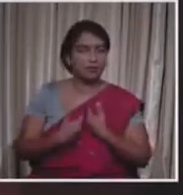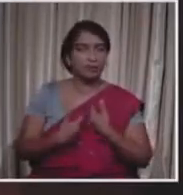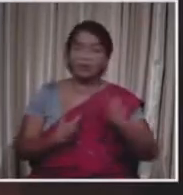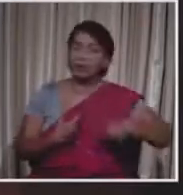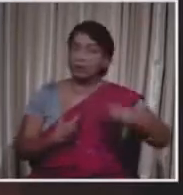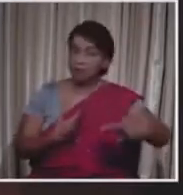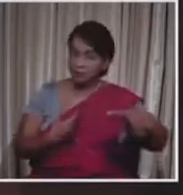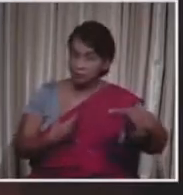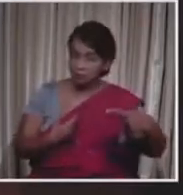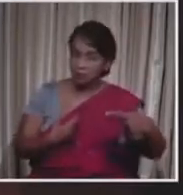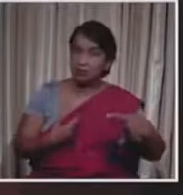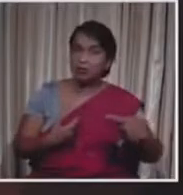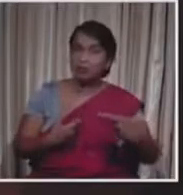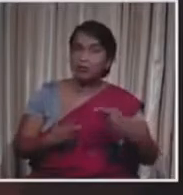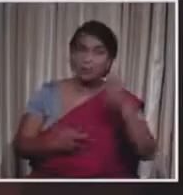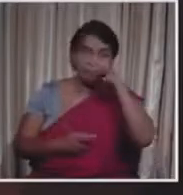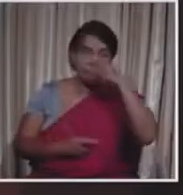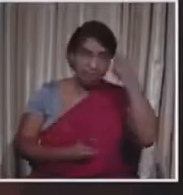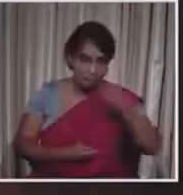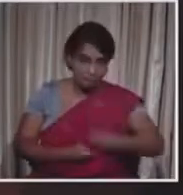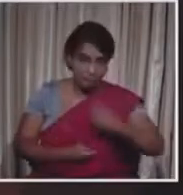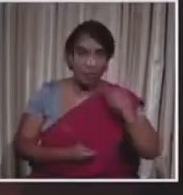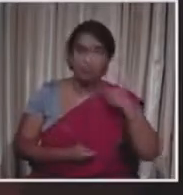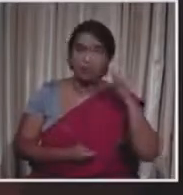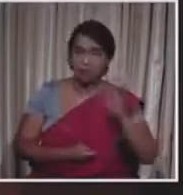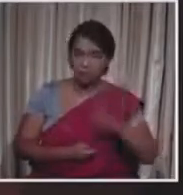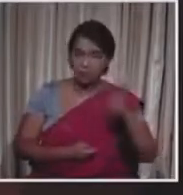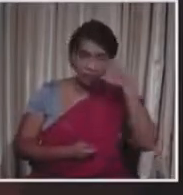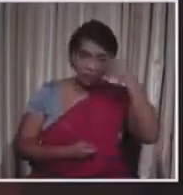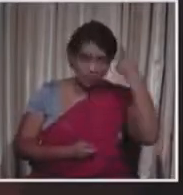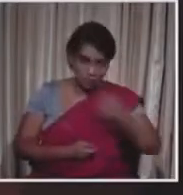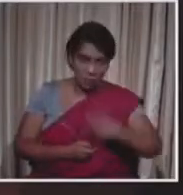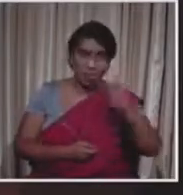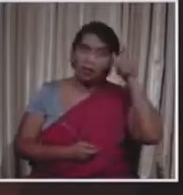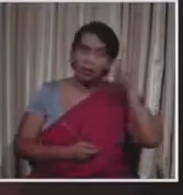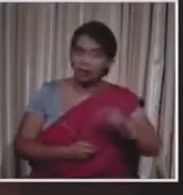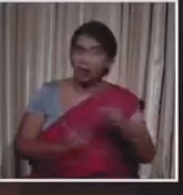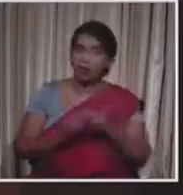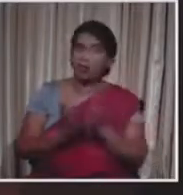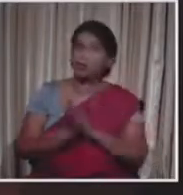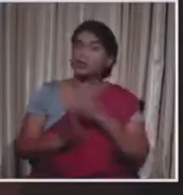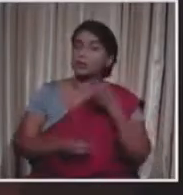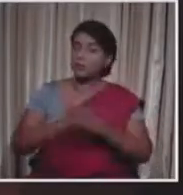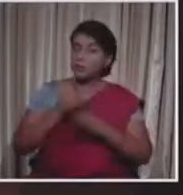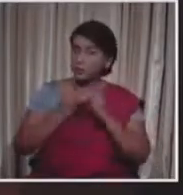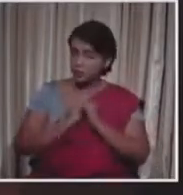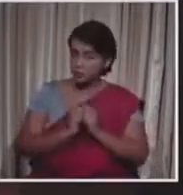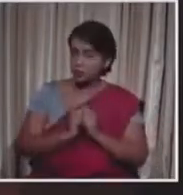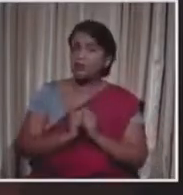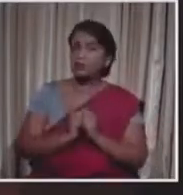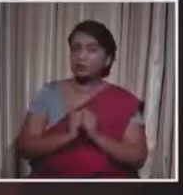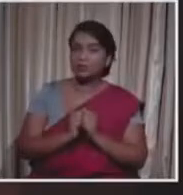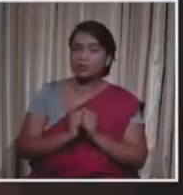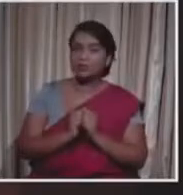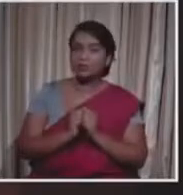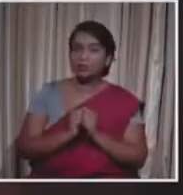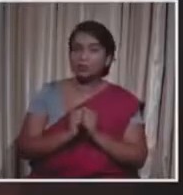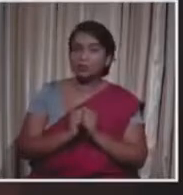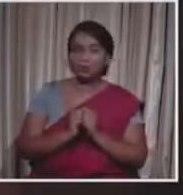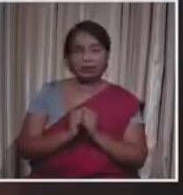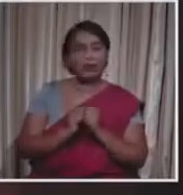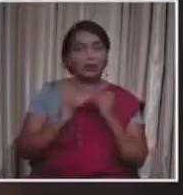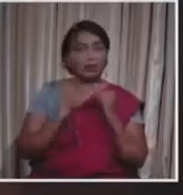දෛනික වේතන ලබන වැටුප් ලබන දීවනා ලබන අය ස්වයං රැකියාලාභීන් women headed